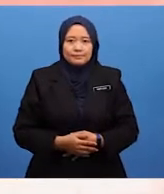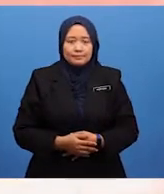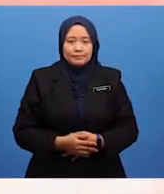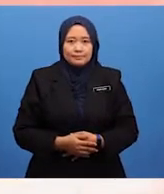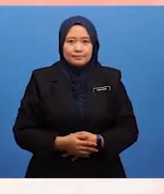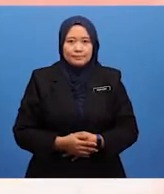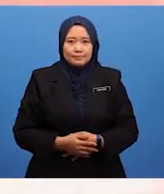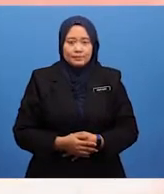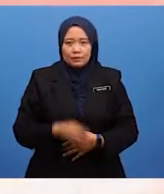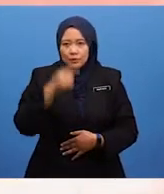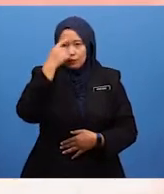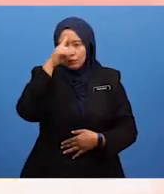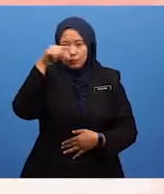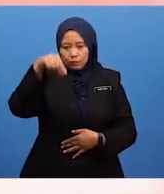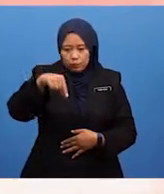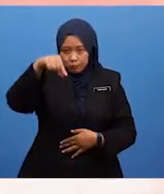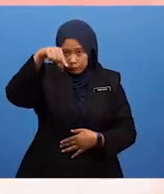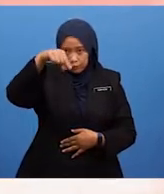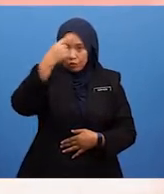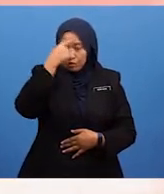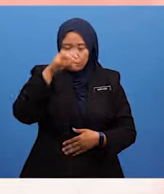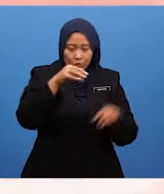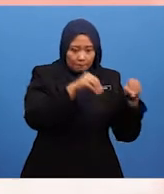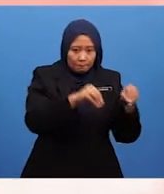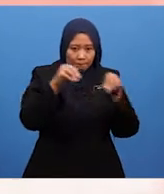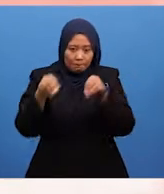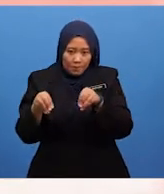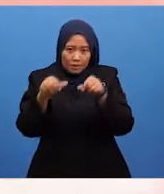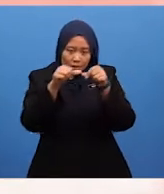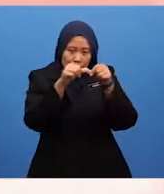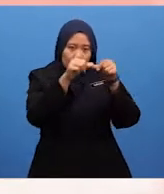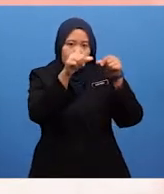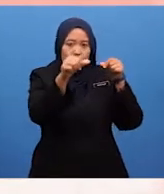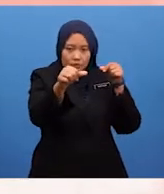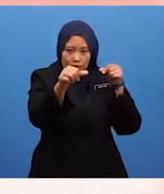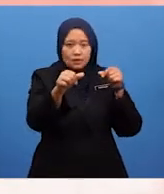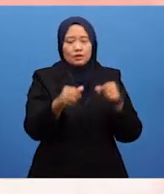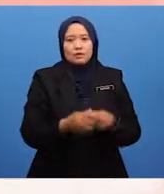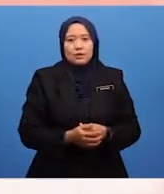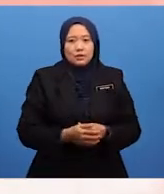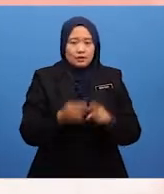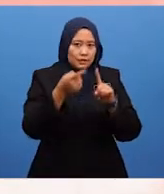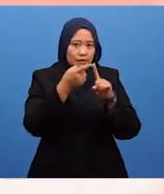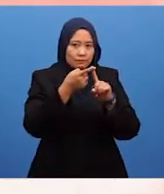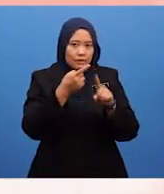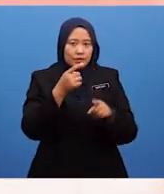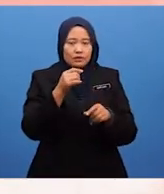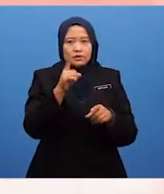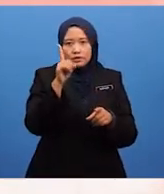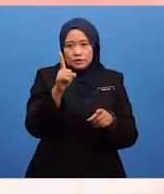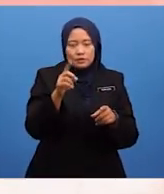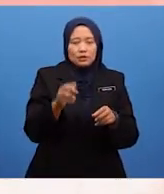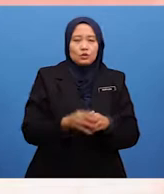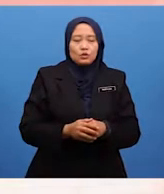dan ini paling penting kalau tak depannya ini memang itu terlalu embek escalade segedong saya cakap saya masih lalu kita Mesti kena ada